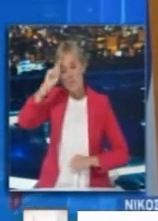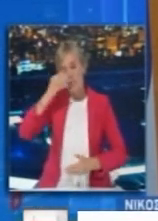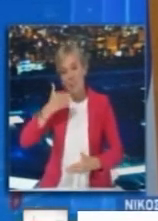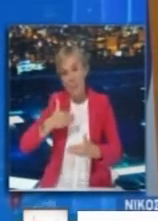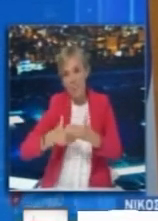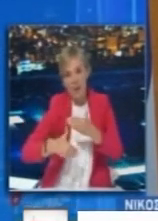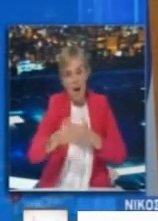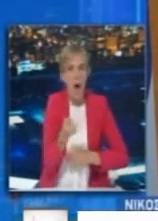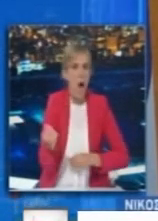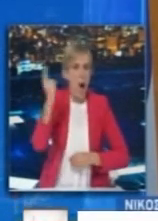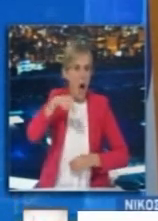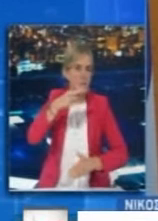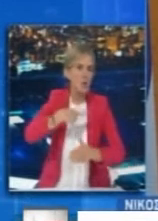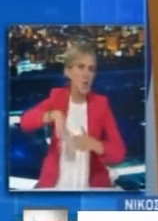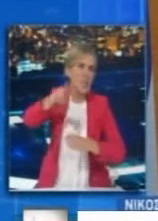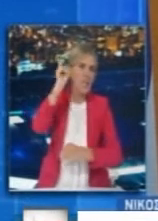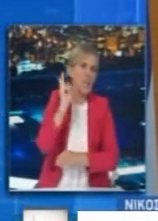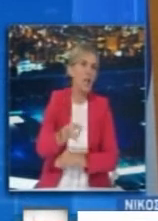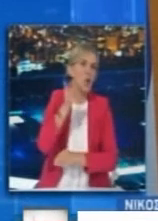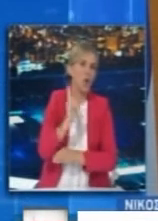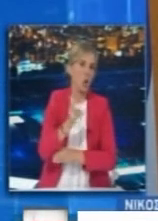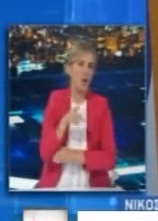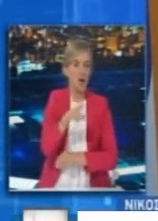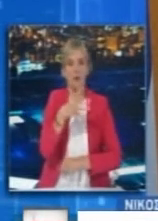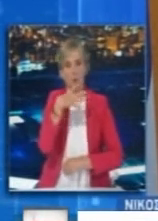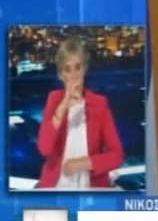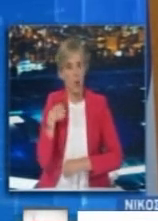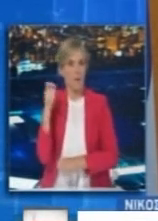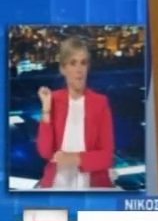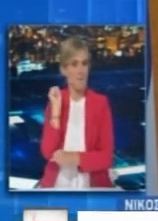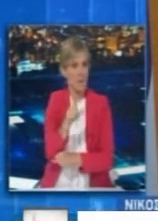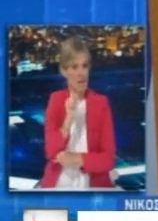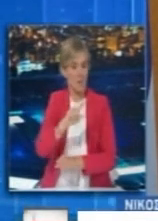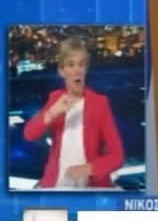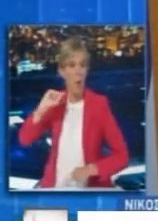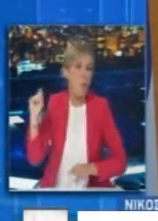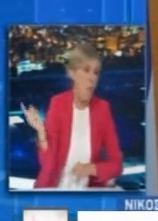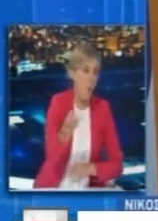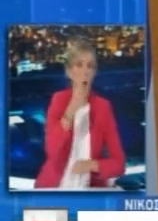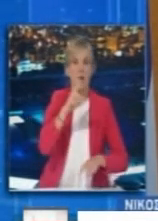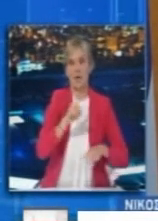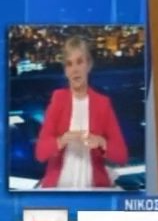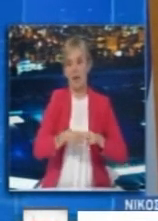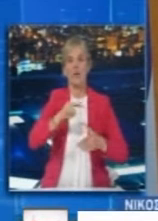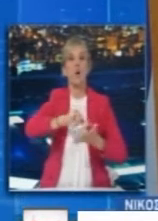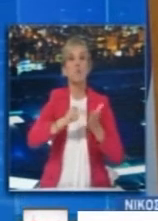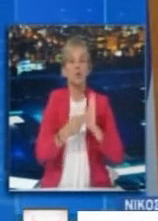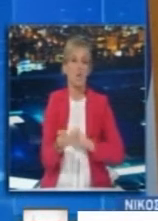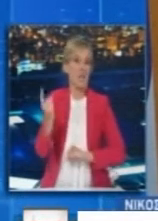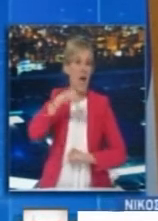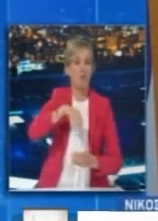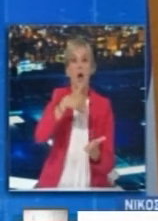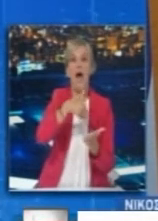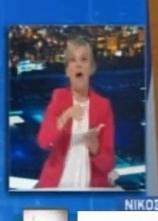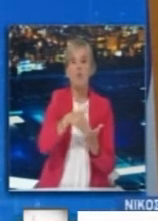την αυριανή. Γι' αυτό το λόγο στάλθηκε πριν λίγο 112 προς όλους σε όλη την επικράτεια, το οποίο και